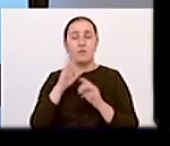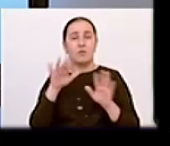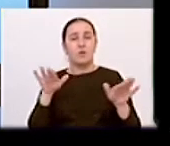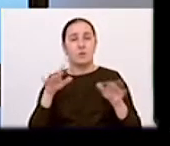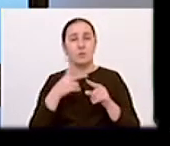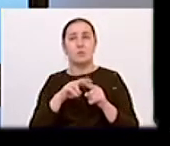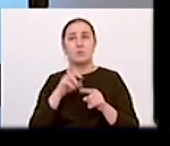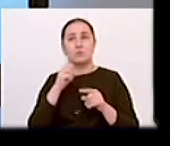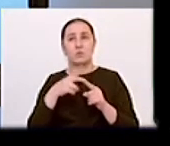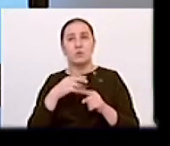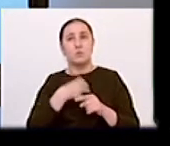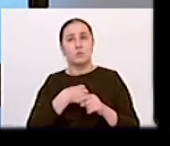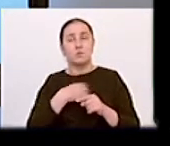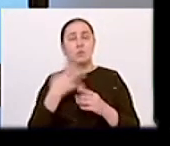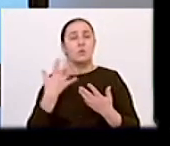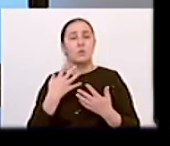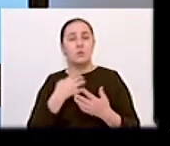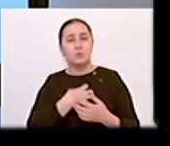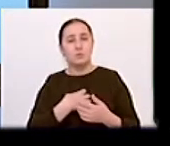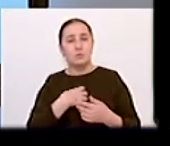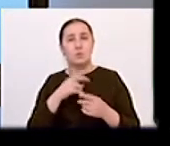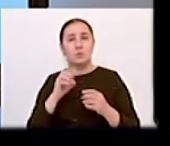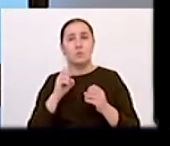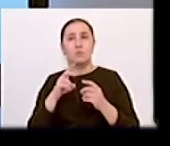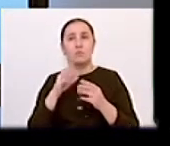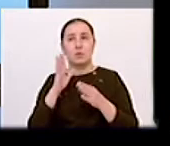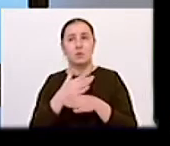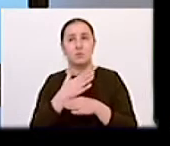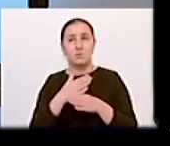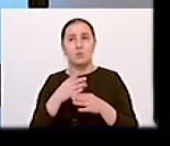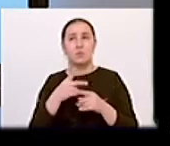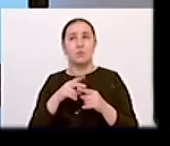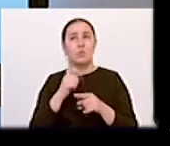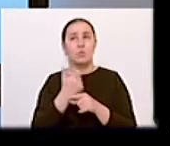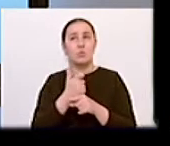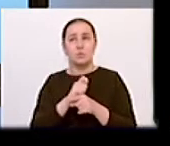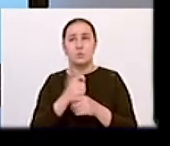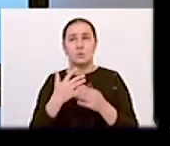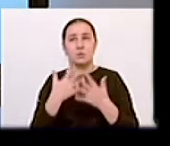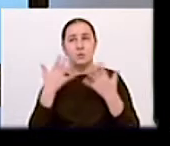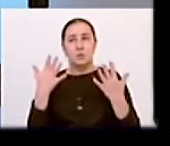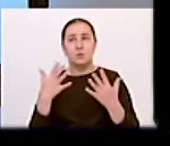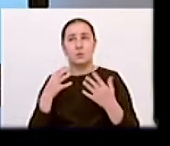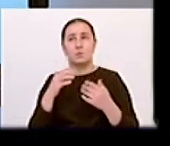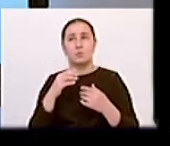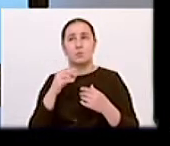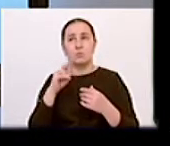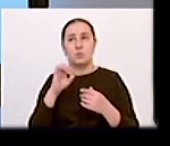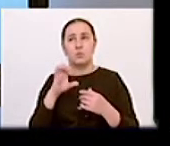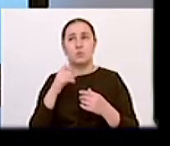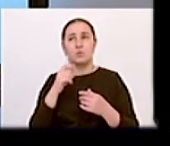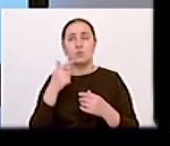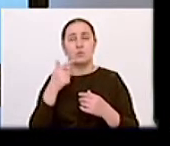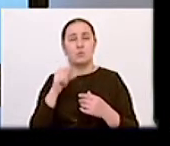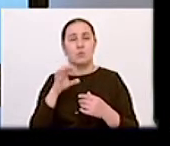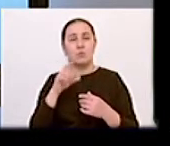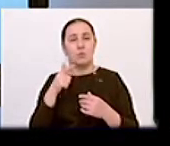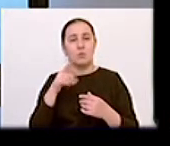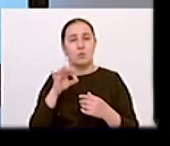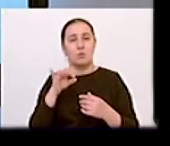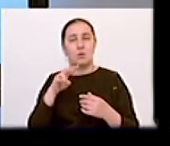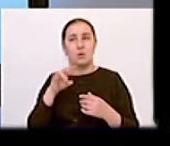особенные. Как это особенные? Нужно разобраться. Очень яркие, пестрые, горластые. Вот